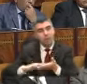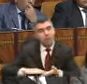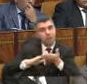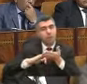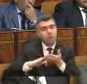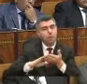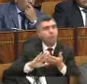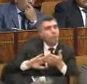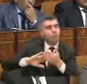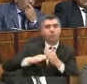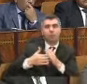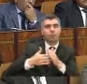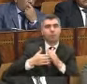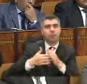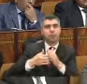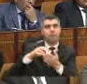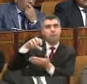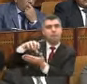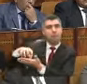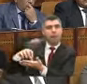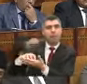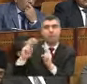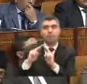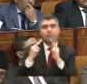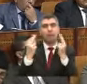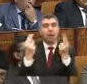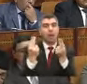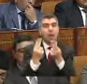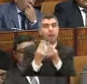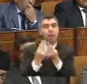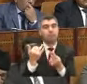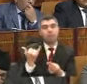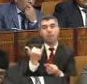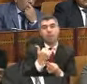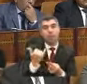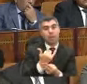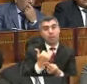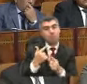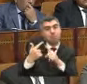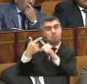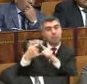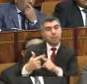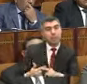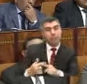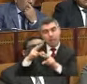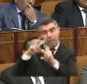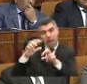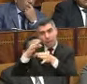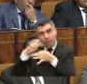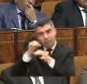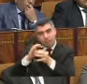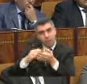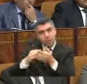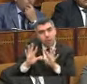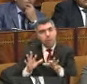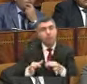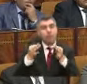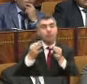الدول اللي هي متقدمه كتعتمد بالاساس على البحث العلمي ونتائج البحث العلمي،